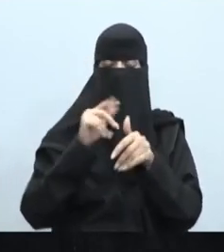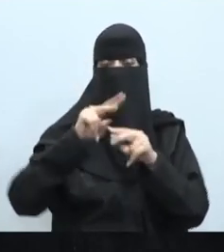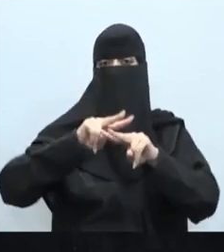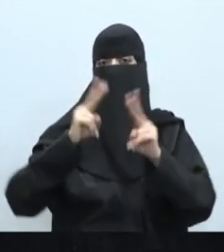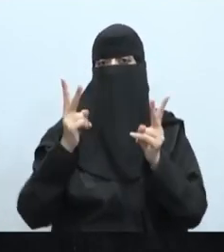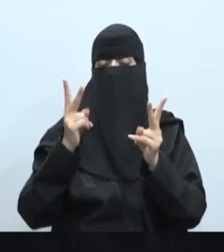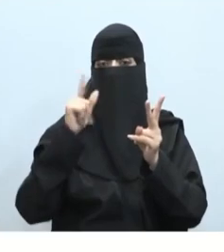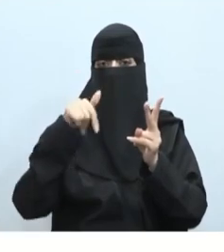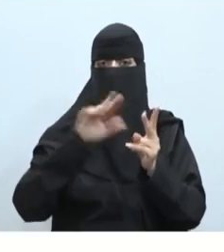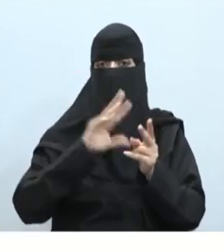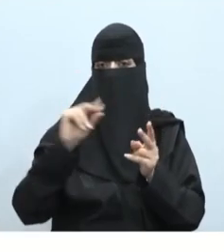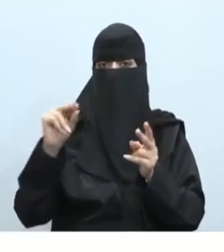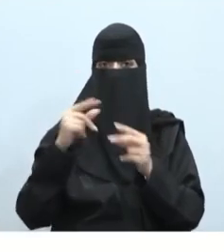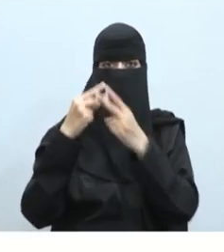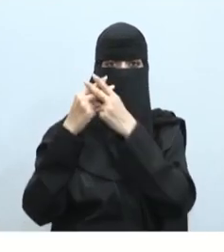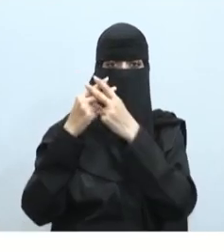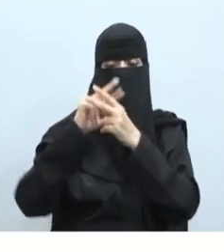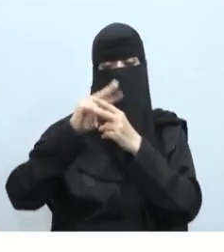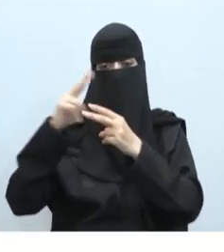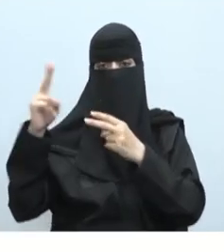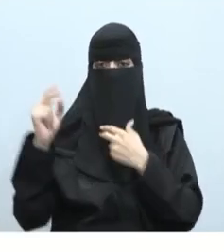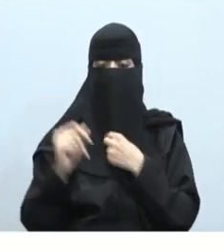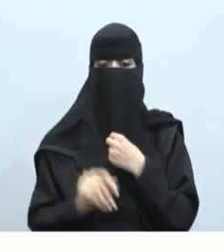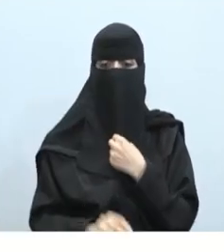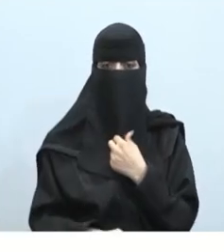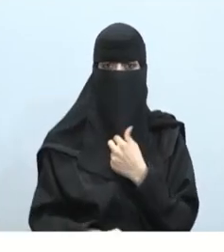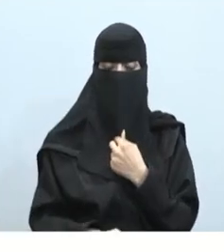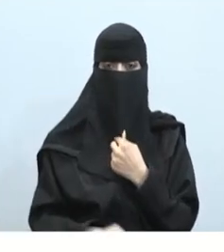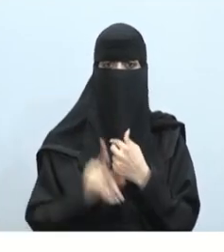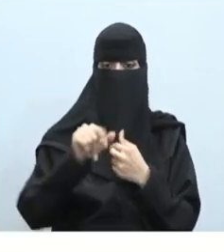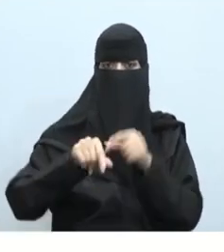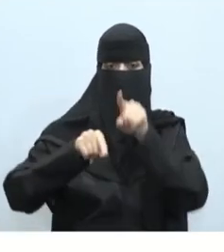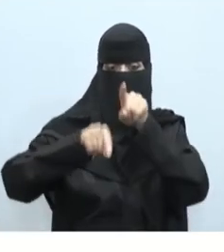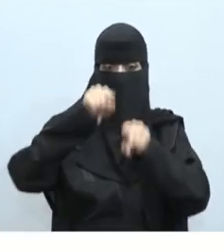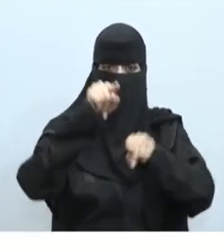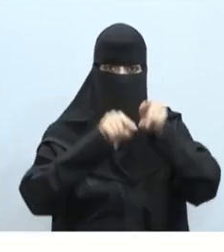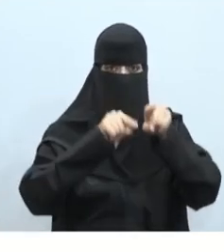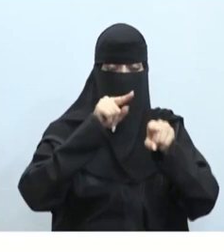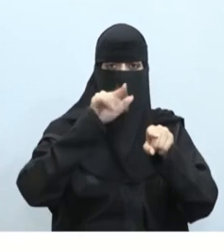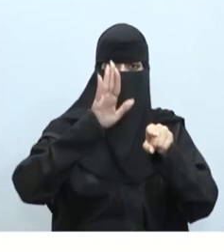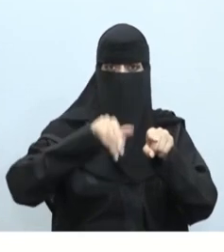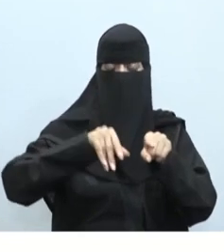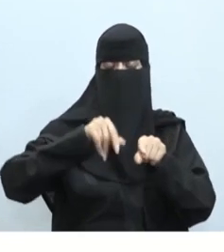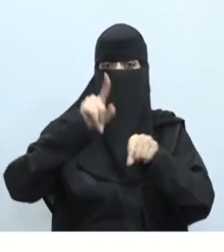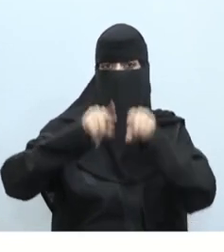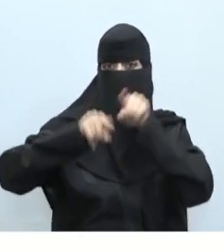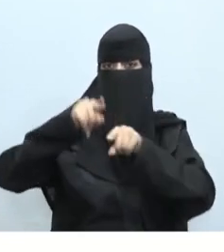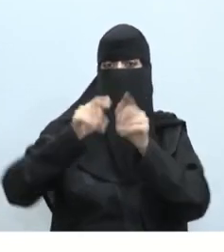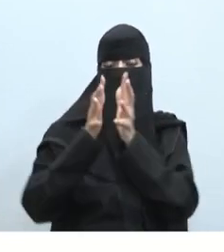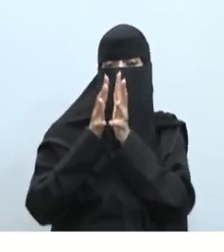مختلفه عن بعضها البعض اذا ابناؤه بنات الطلاب تتباين النجوم تبانا